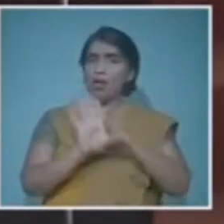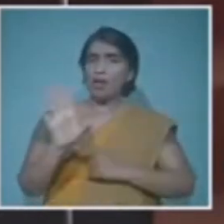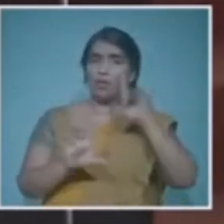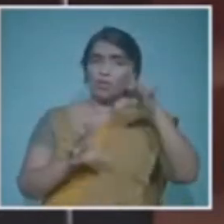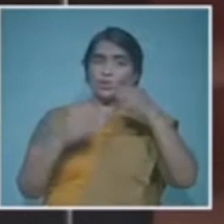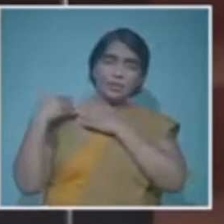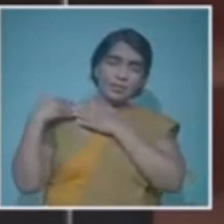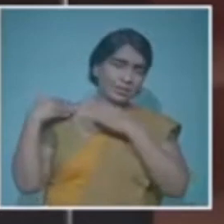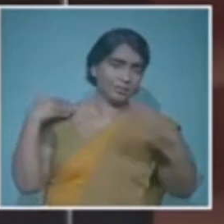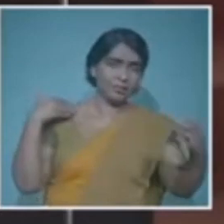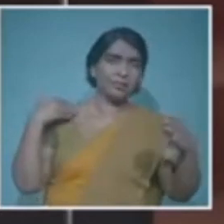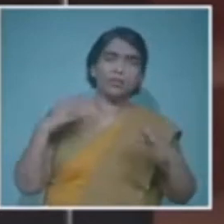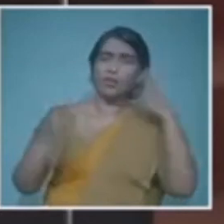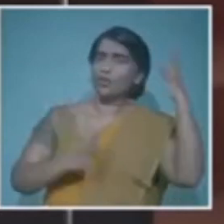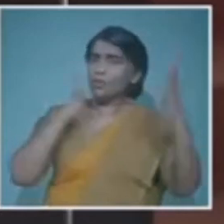ඇතුළත